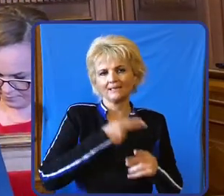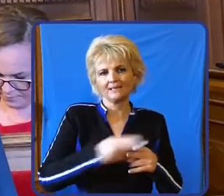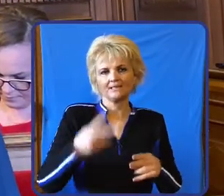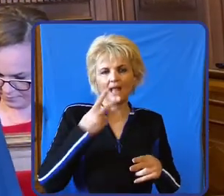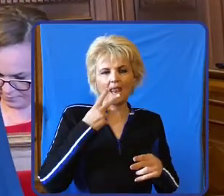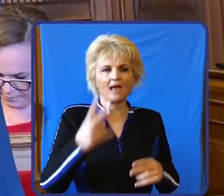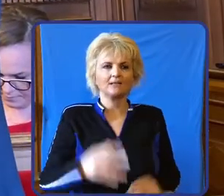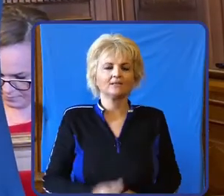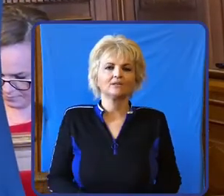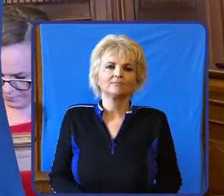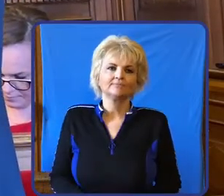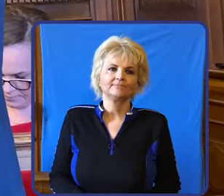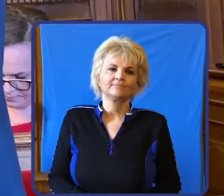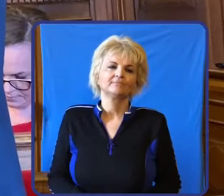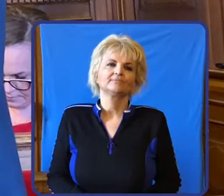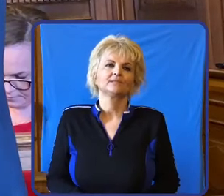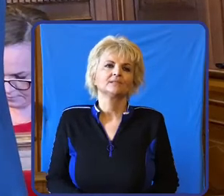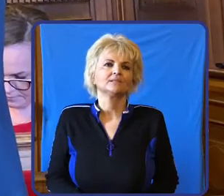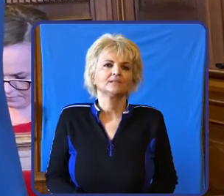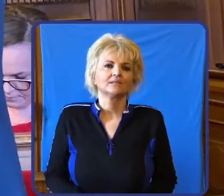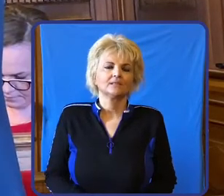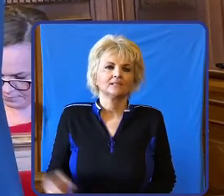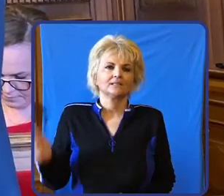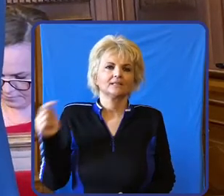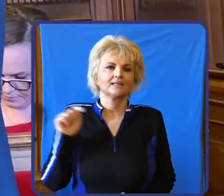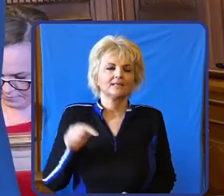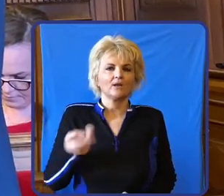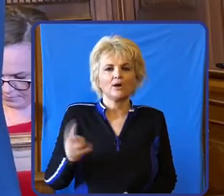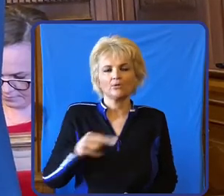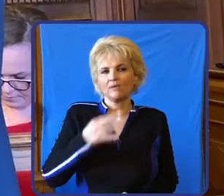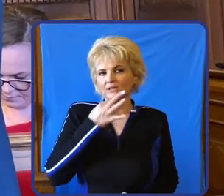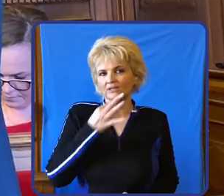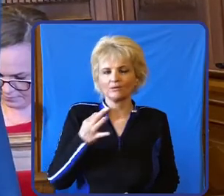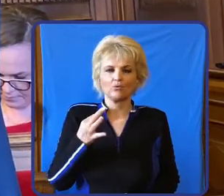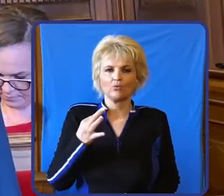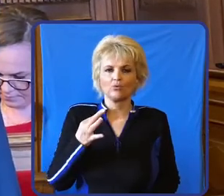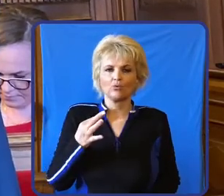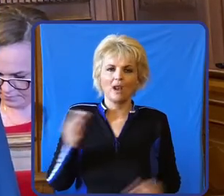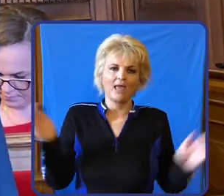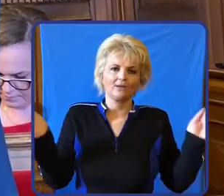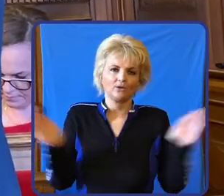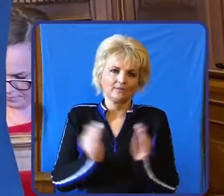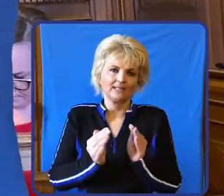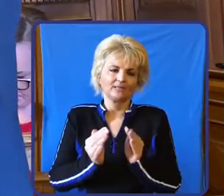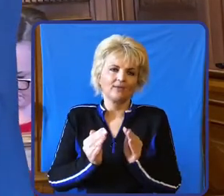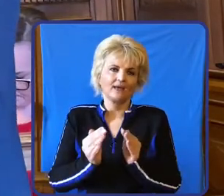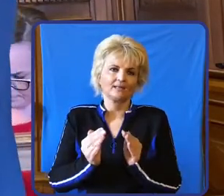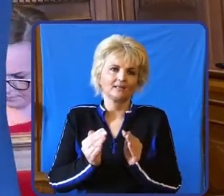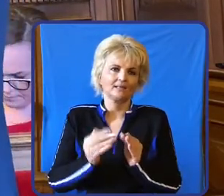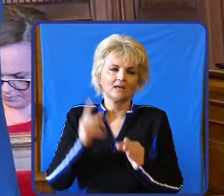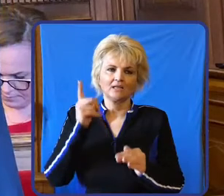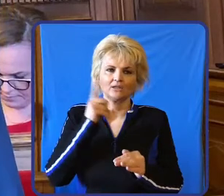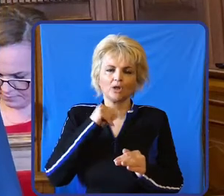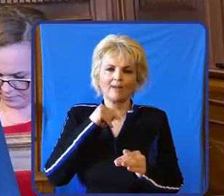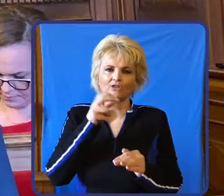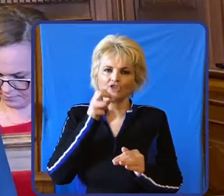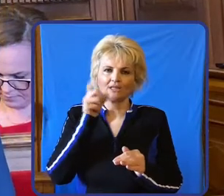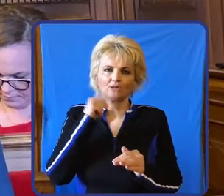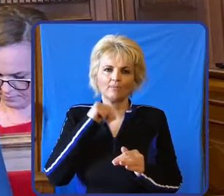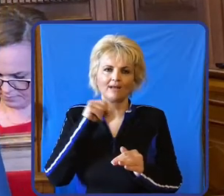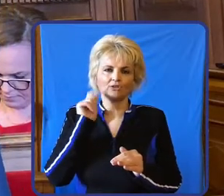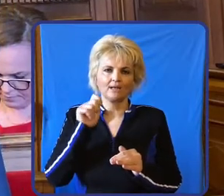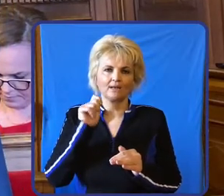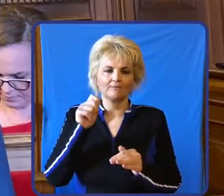hogy itt gyakorlatilag arról van szó, nagyon lerövidítve, hogy Cseri Tamás